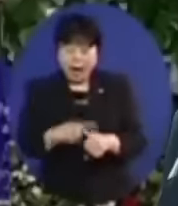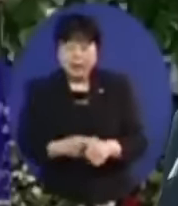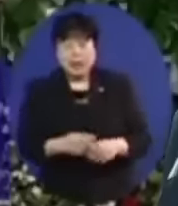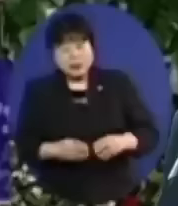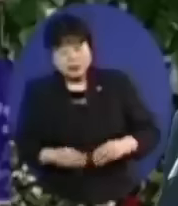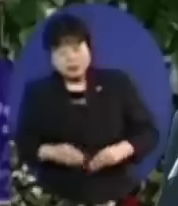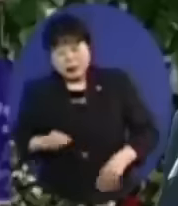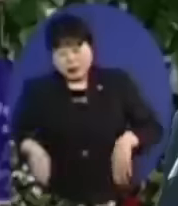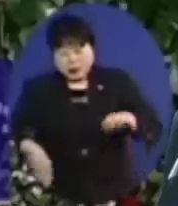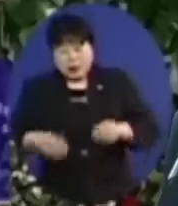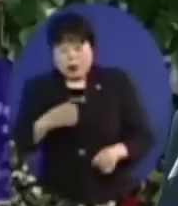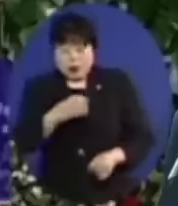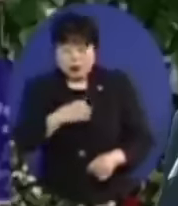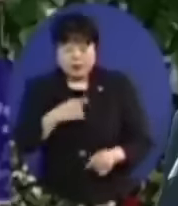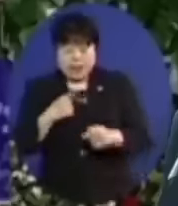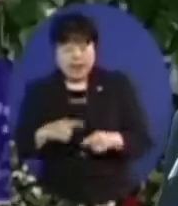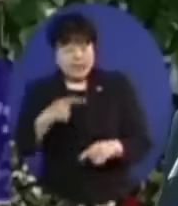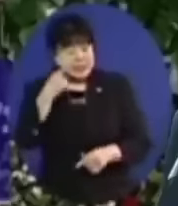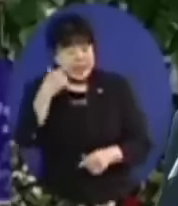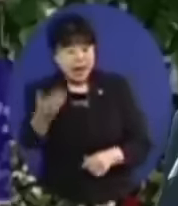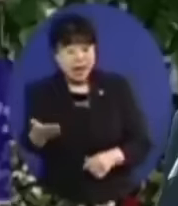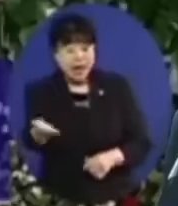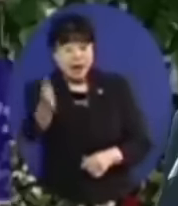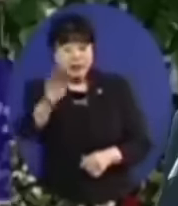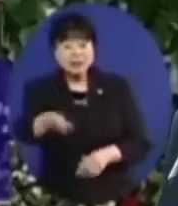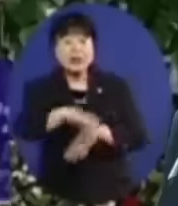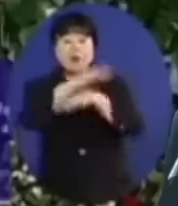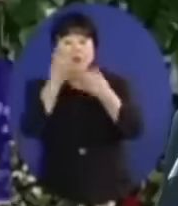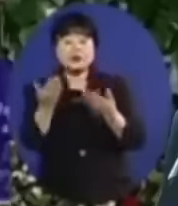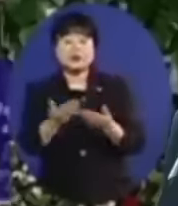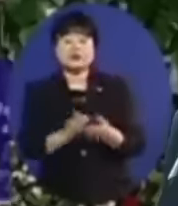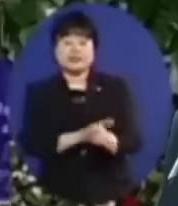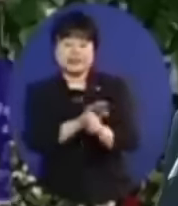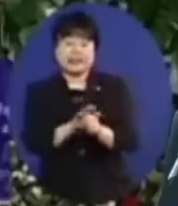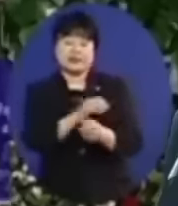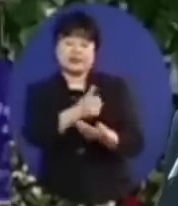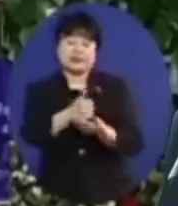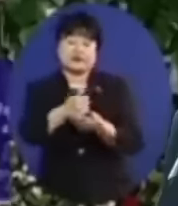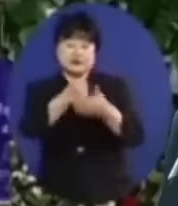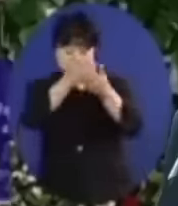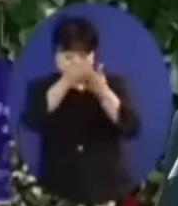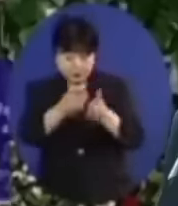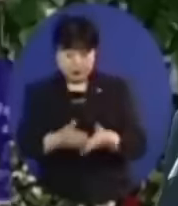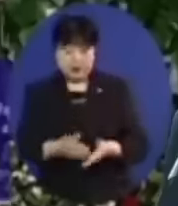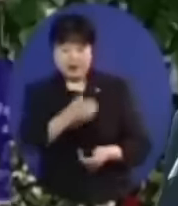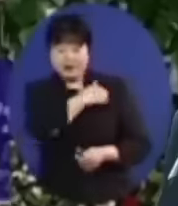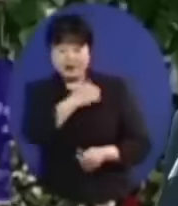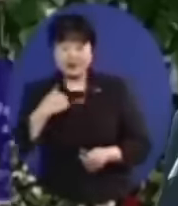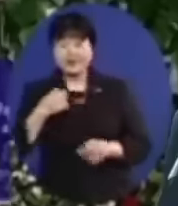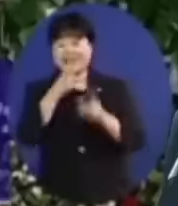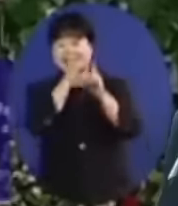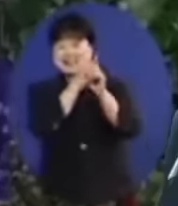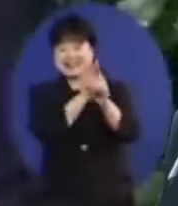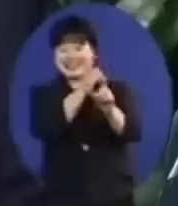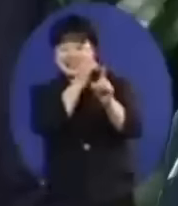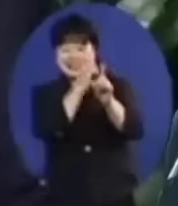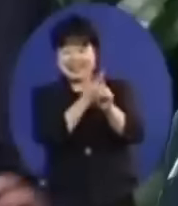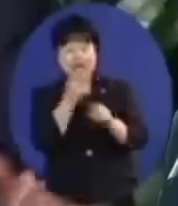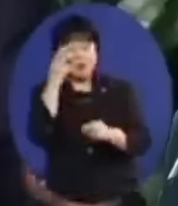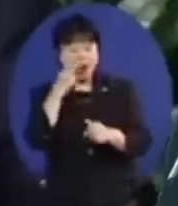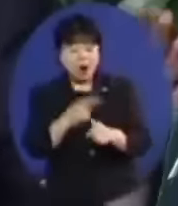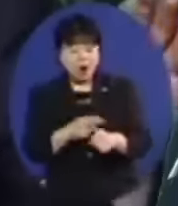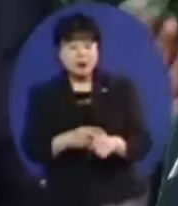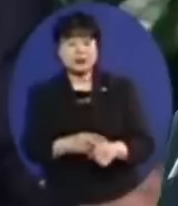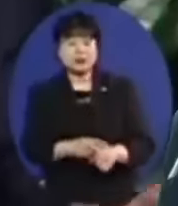기근이나 적신이나 위험이나 칼이랴. 그러나 이 모든 일에 우리를 사랑하시는 이로 말미암아 우리가 능력히 이기나니라. 바울이